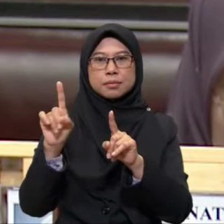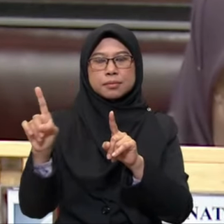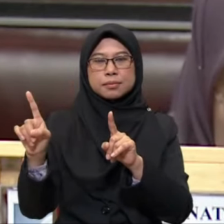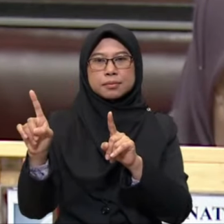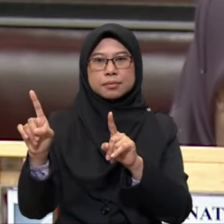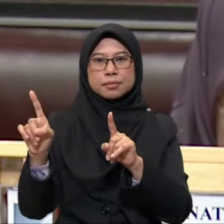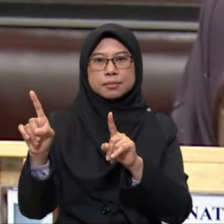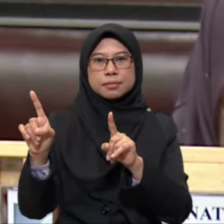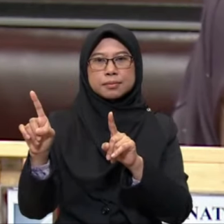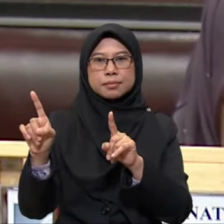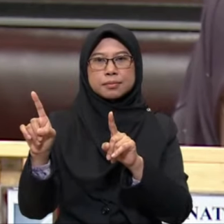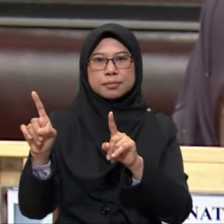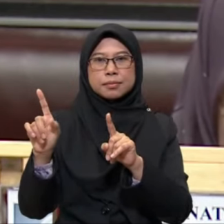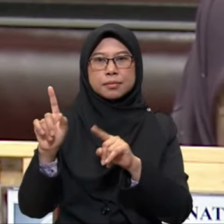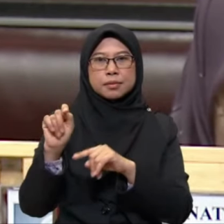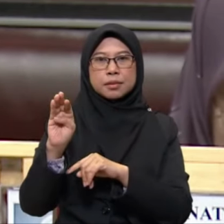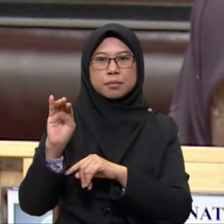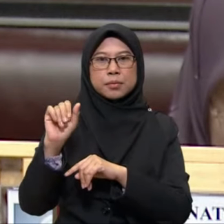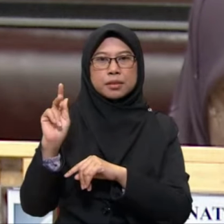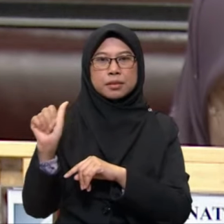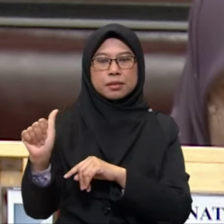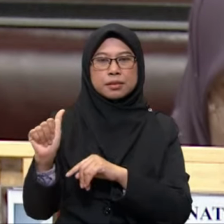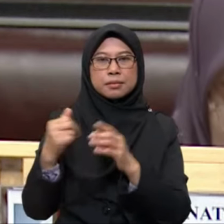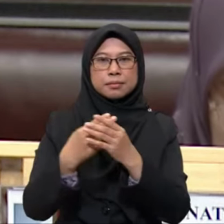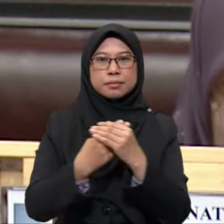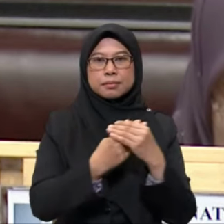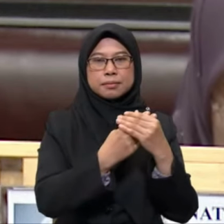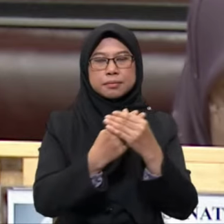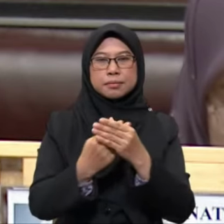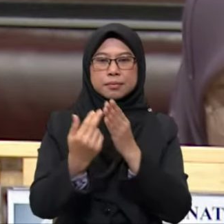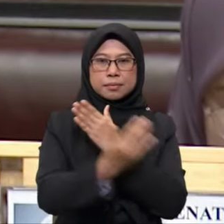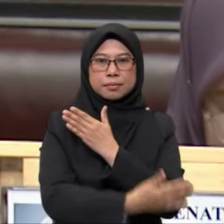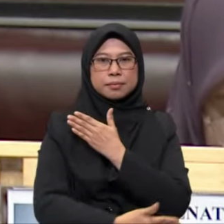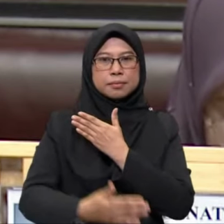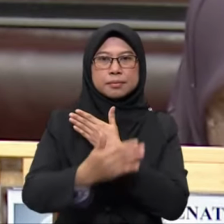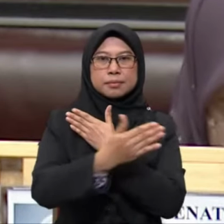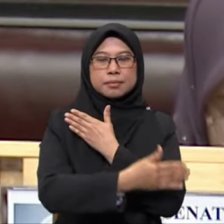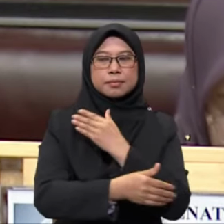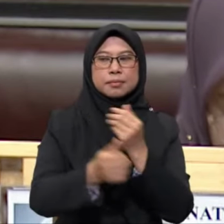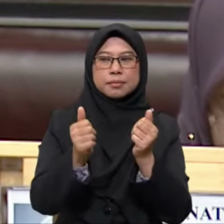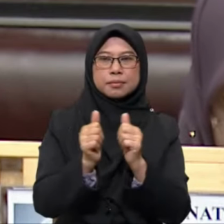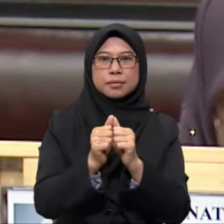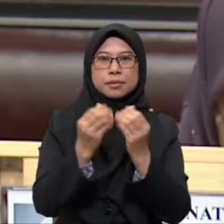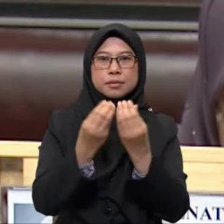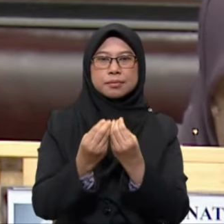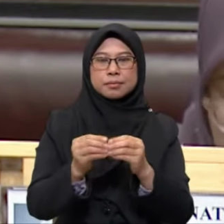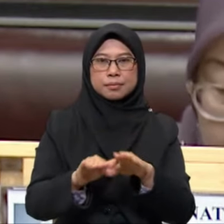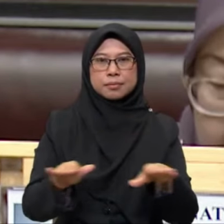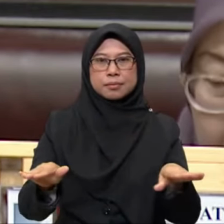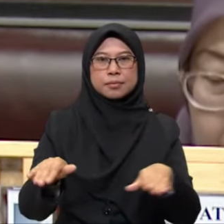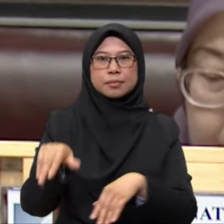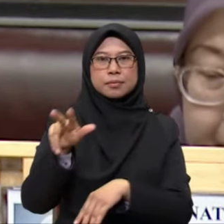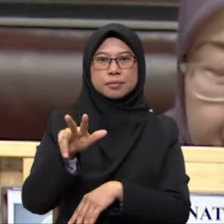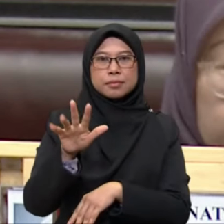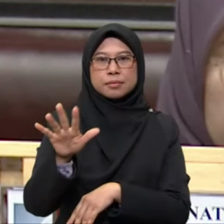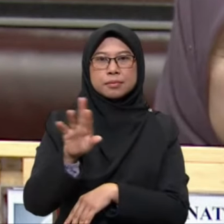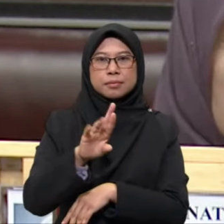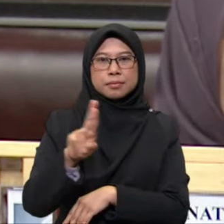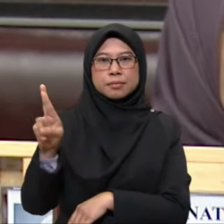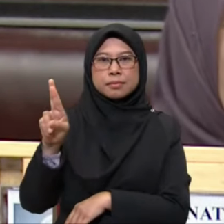1,781 kelas Tabika Perpaduan di seluruh Malaysia dengan jumlah muridnya seramai